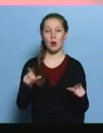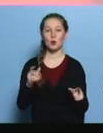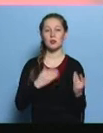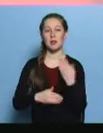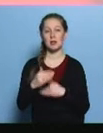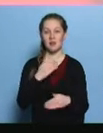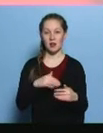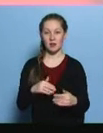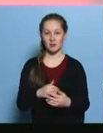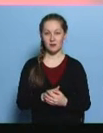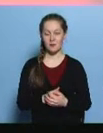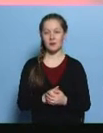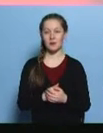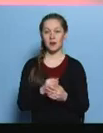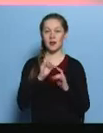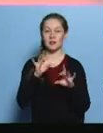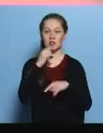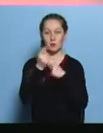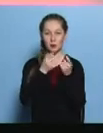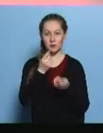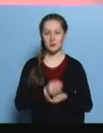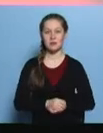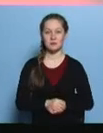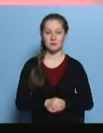возможностями здоровья. Елена Буховская продолжит.